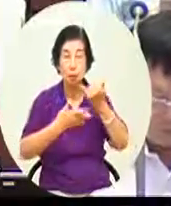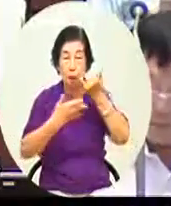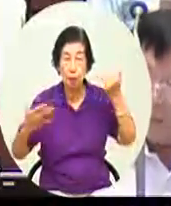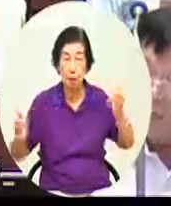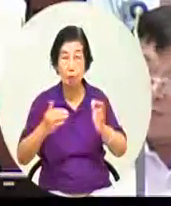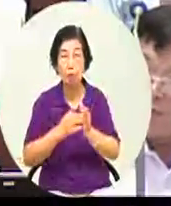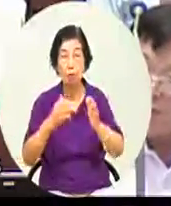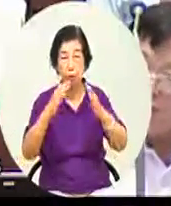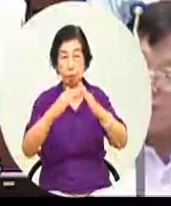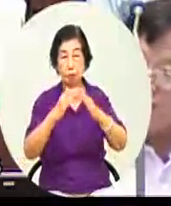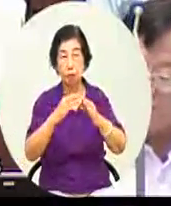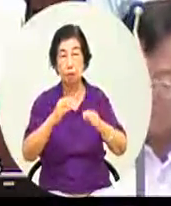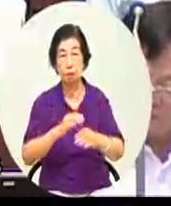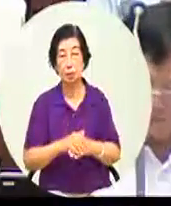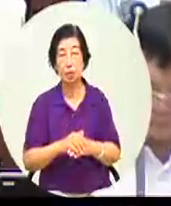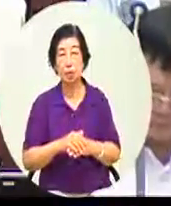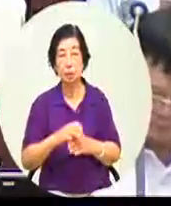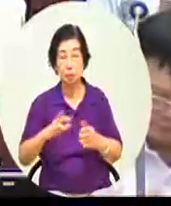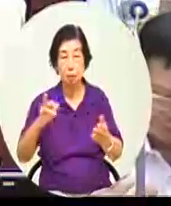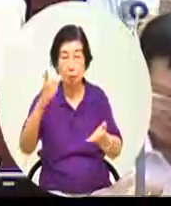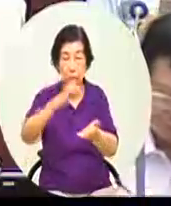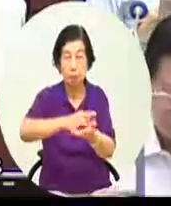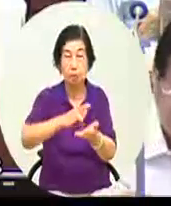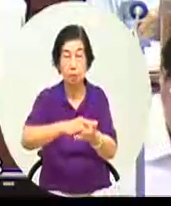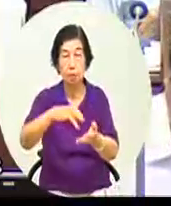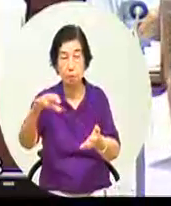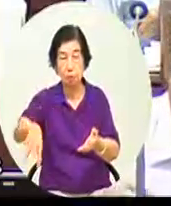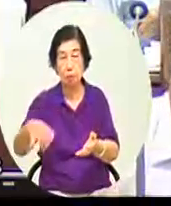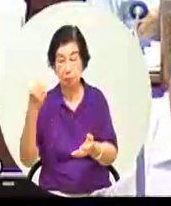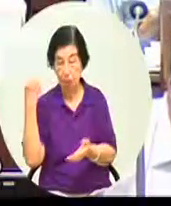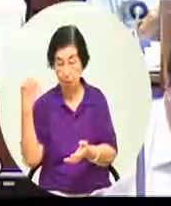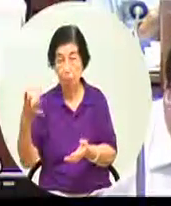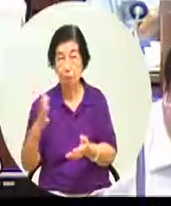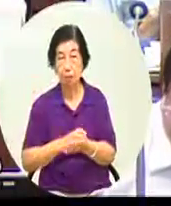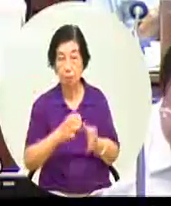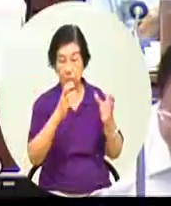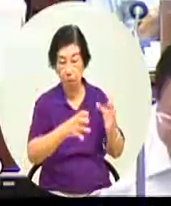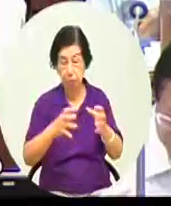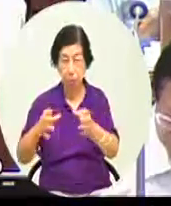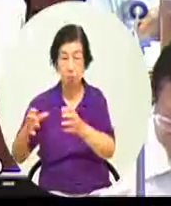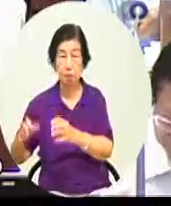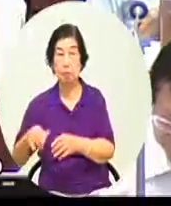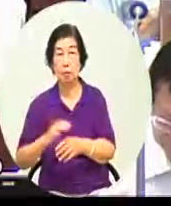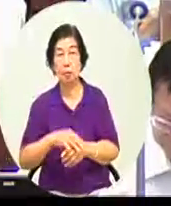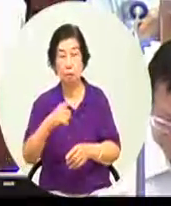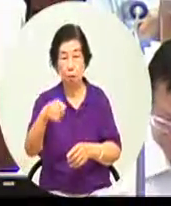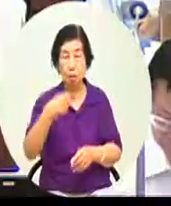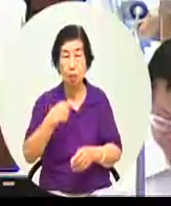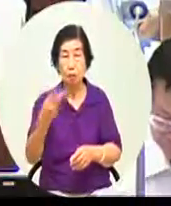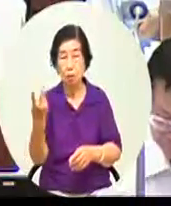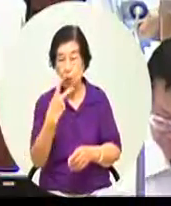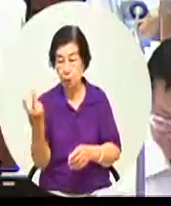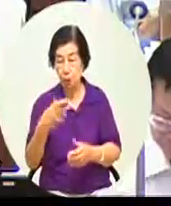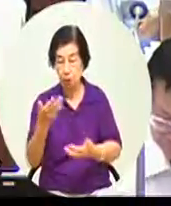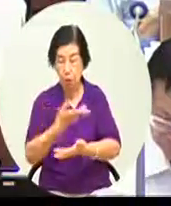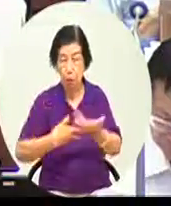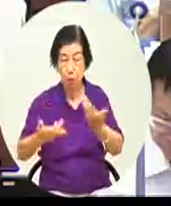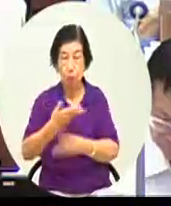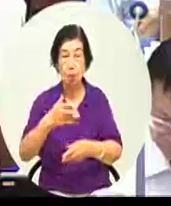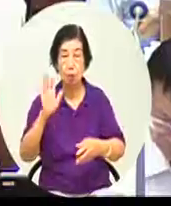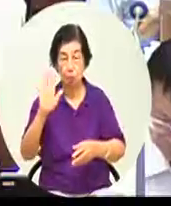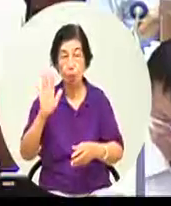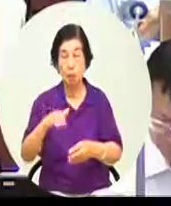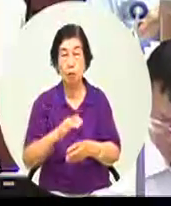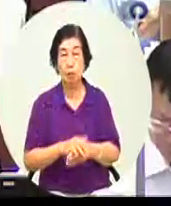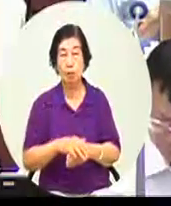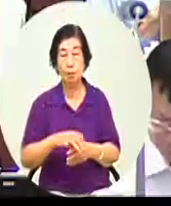也把他们机场的这个整个新盖的机场的这个设备都让跟我有一些沟通，所以他们也很希望能够争取高